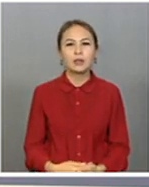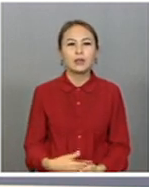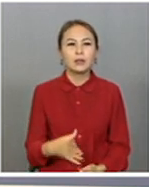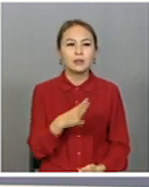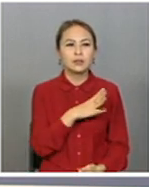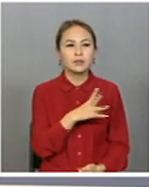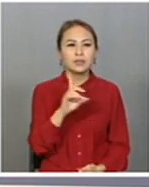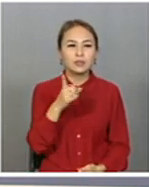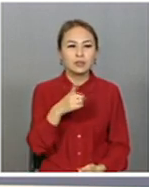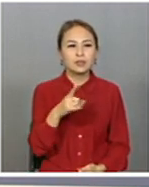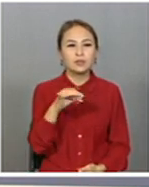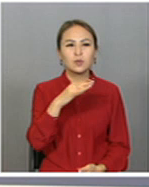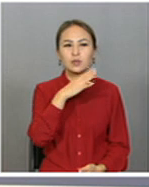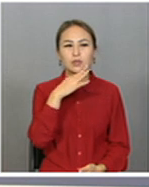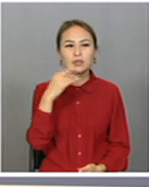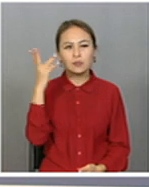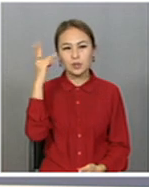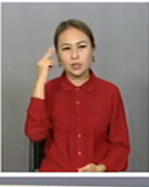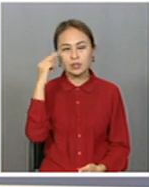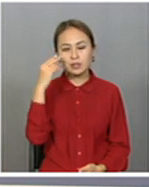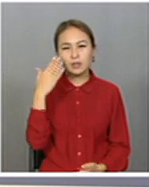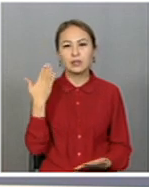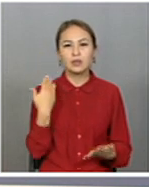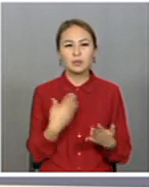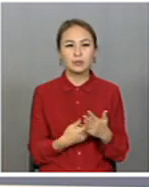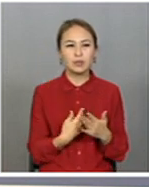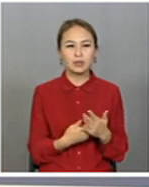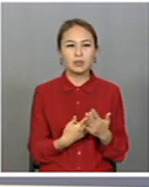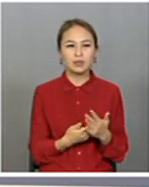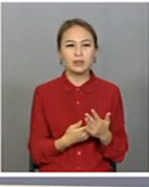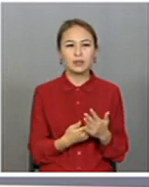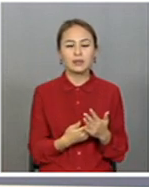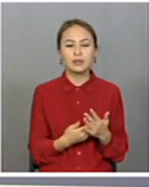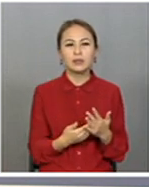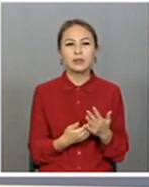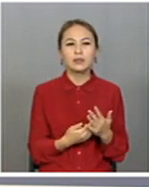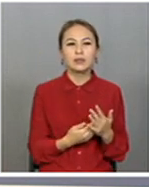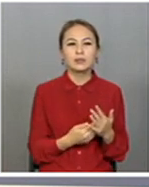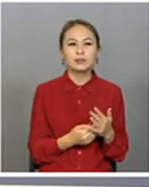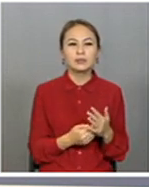бывает в единственном и множественном числе.